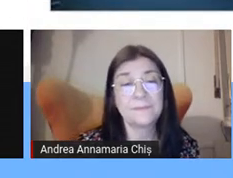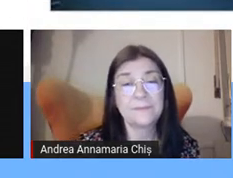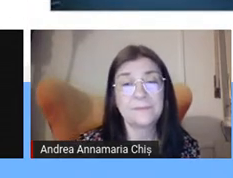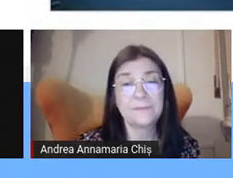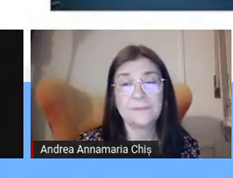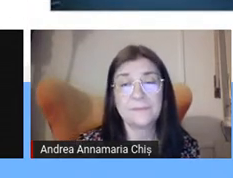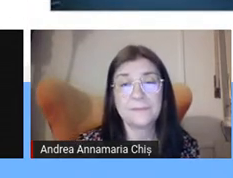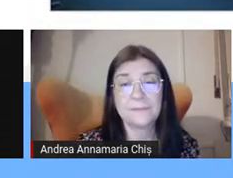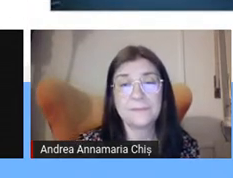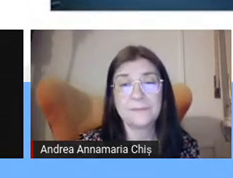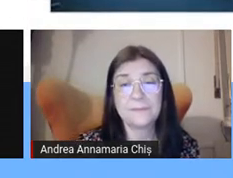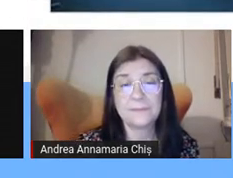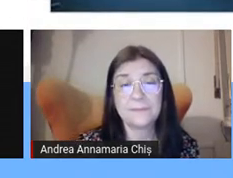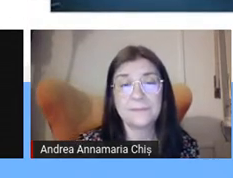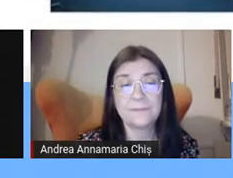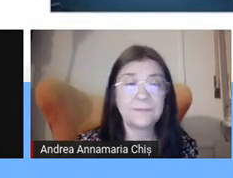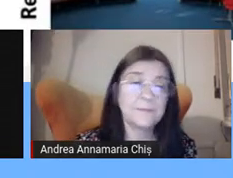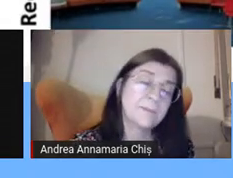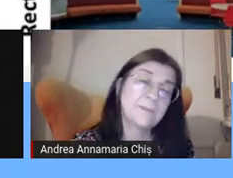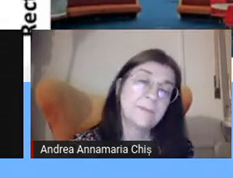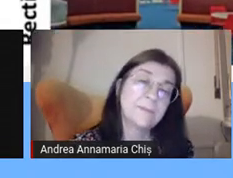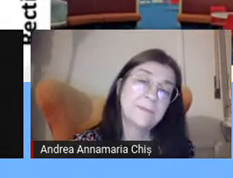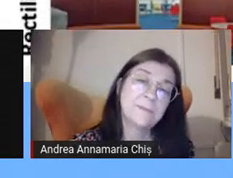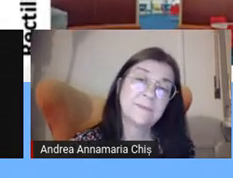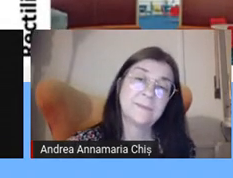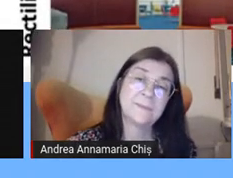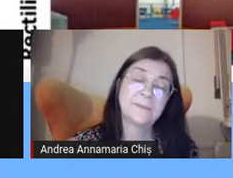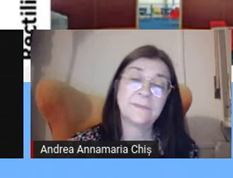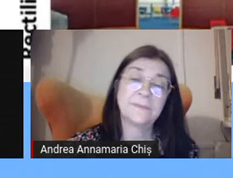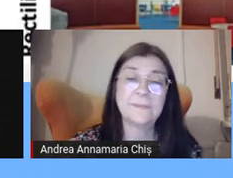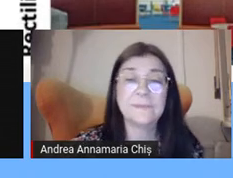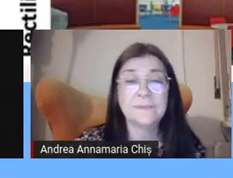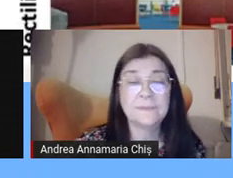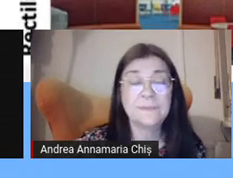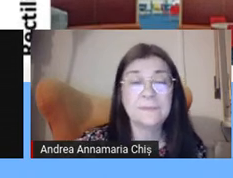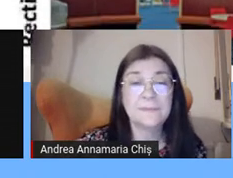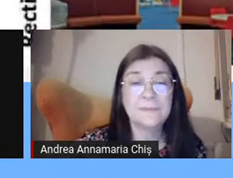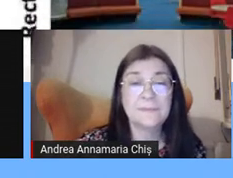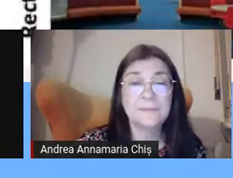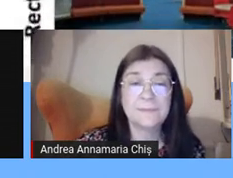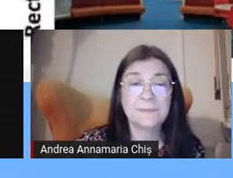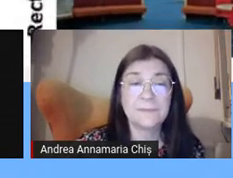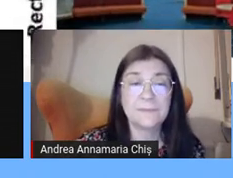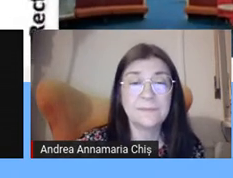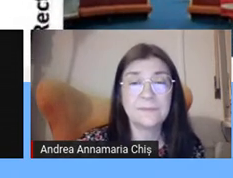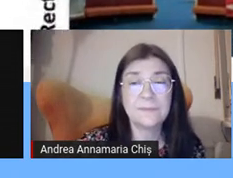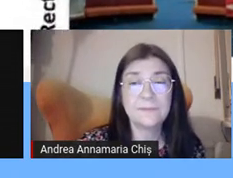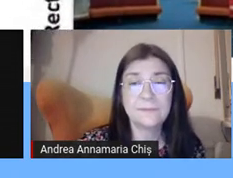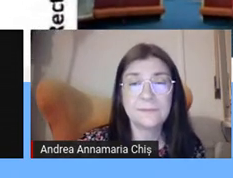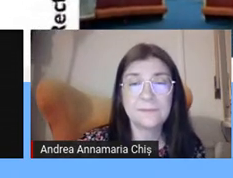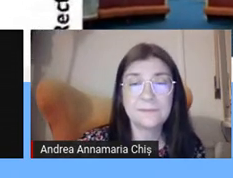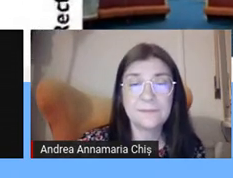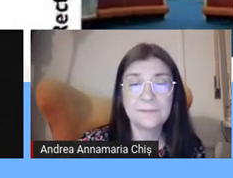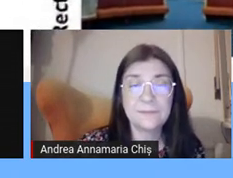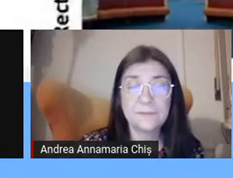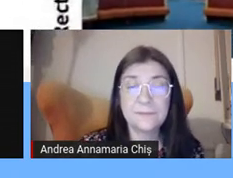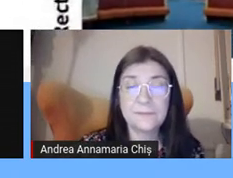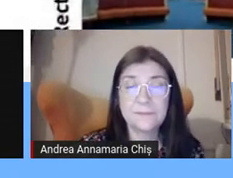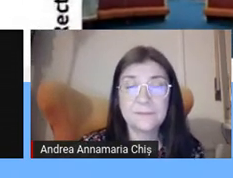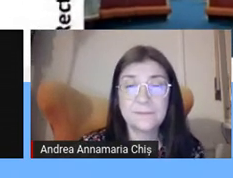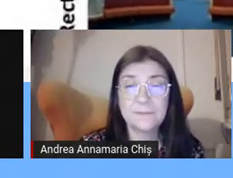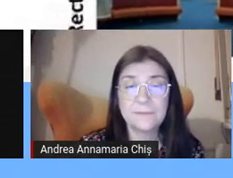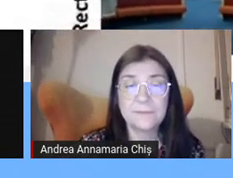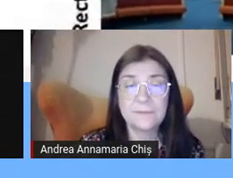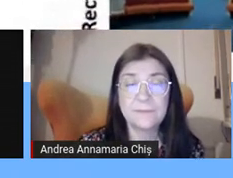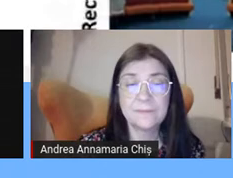forma dreaptă în egală măsură cum poate să răspundă la neutralitate, sterilitate și culoare. Noi